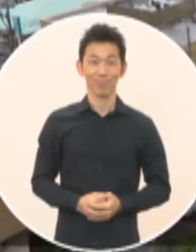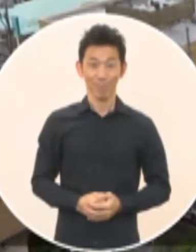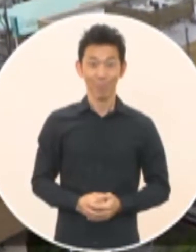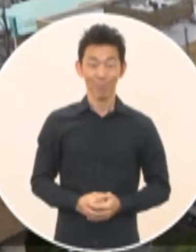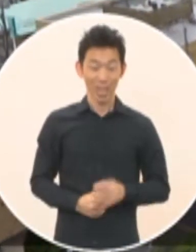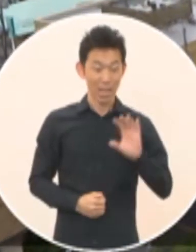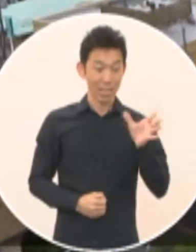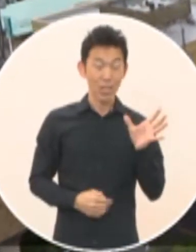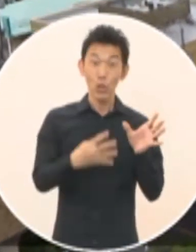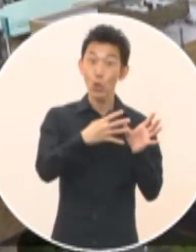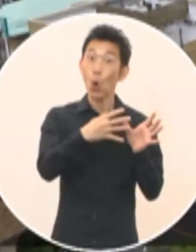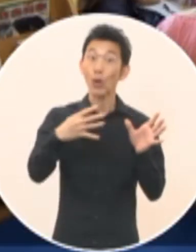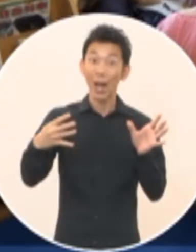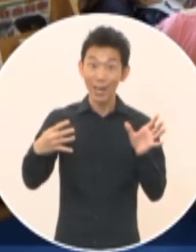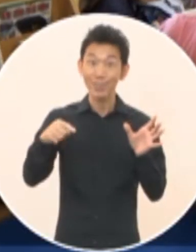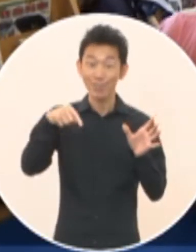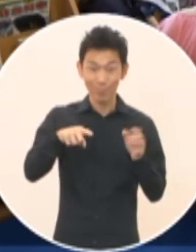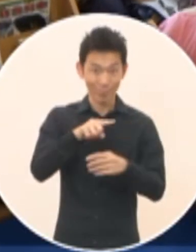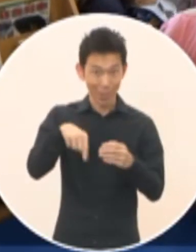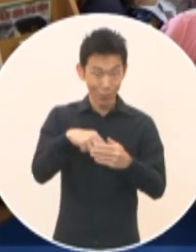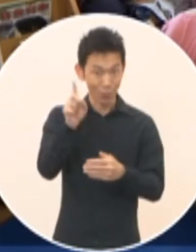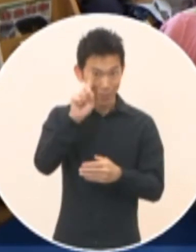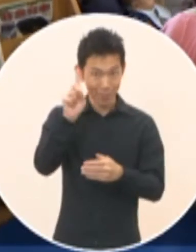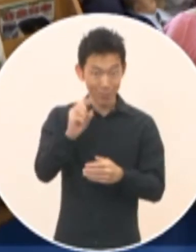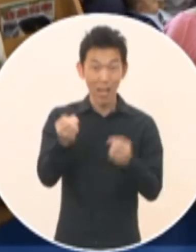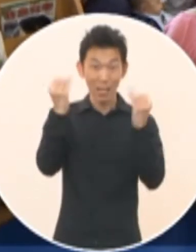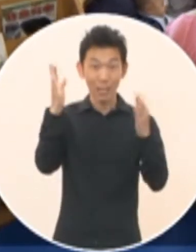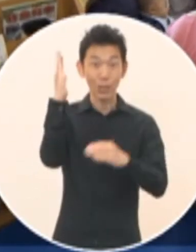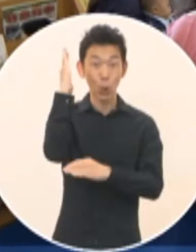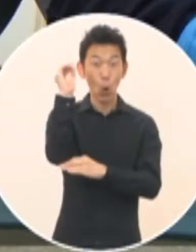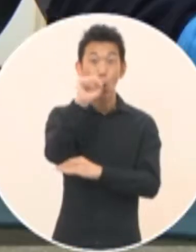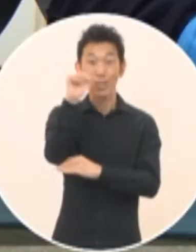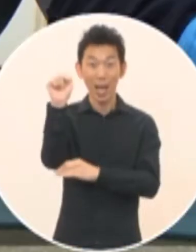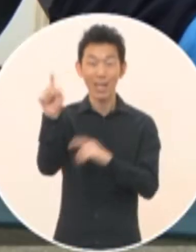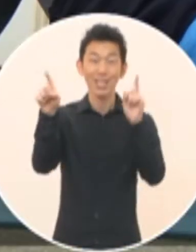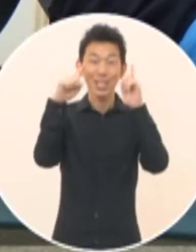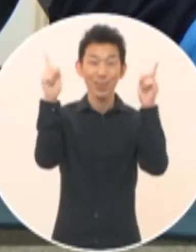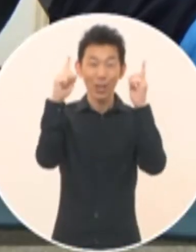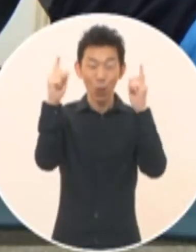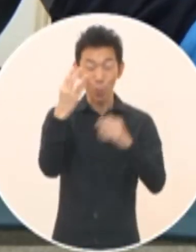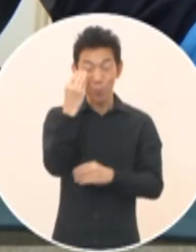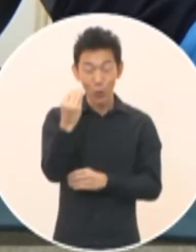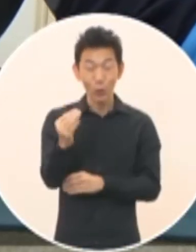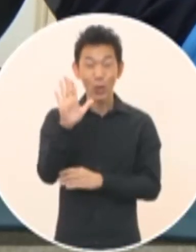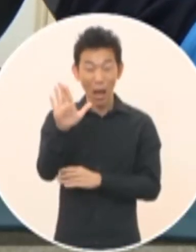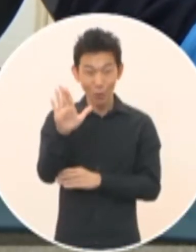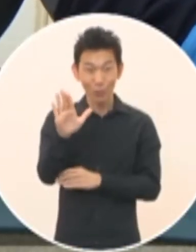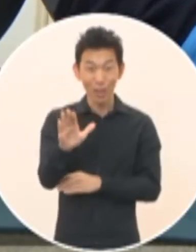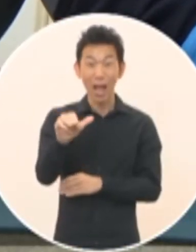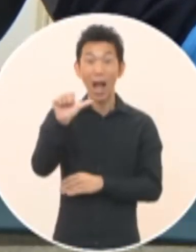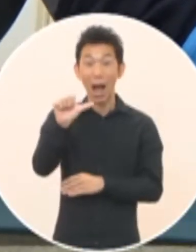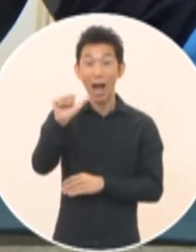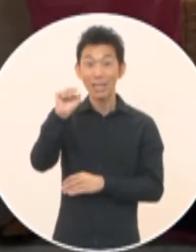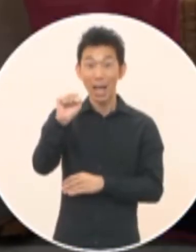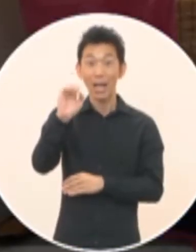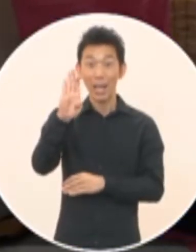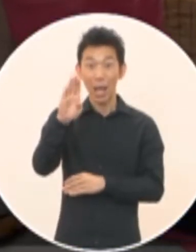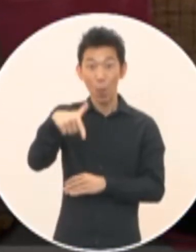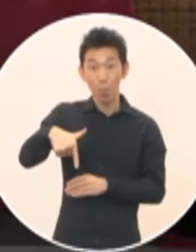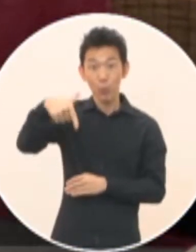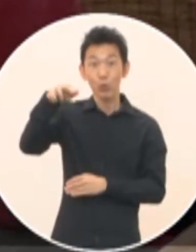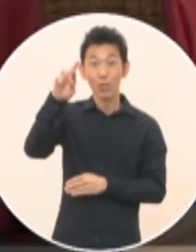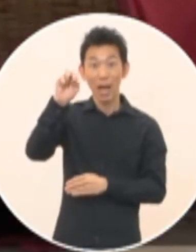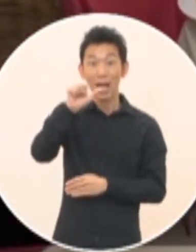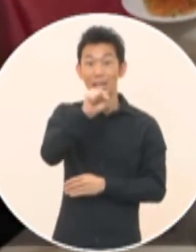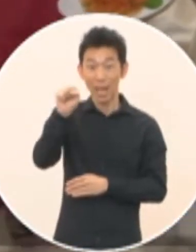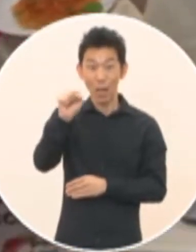今回のチャンネル四日市は新しい講座やイベント、魅力満載のアサケプラザをご紹介します